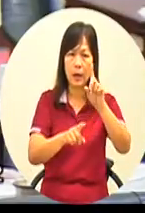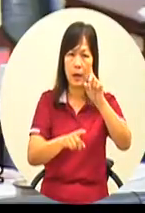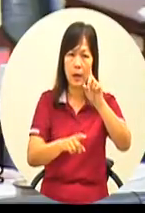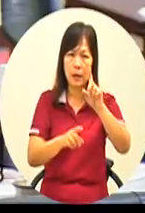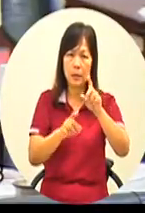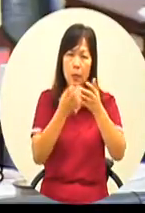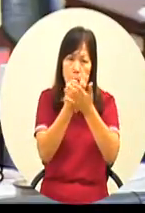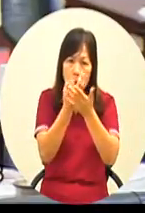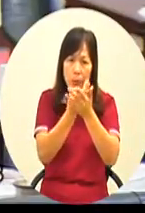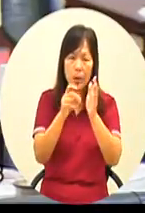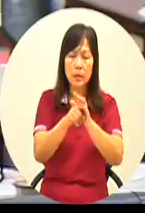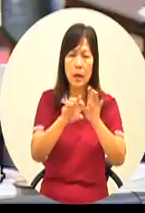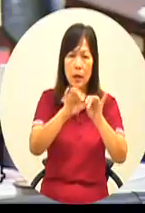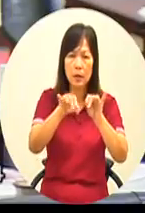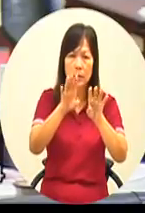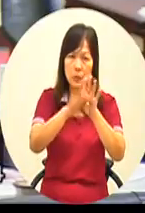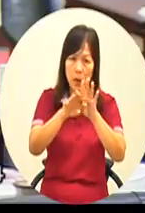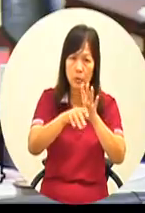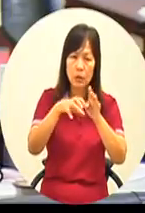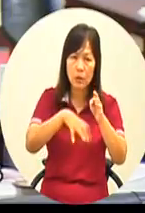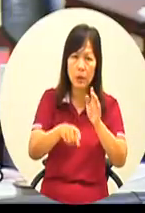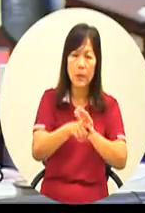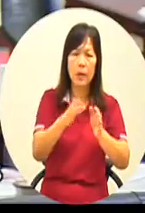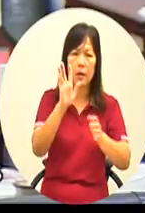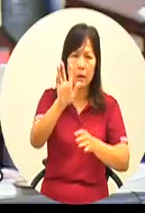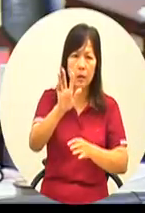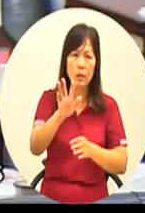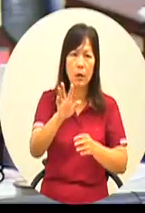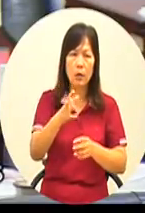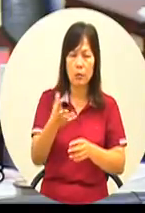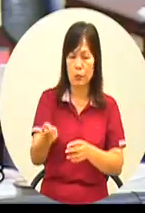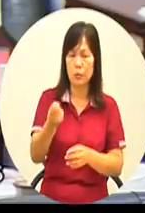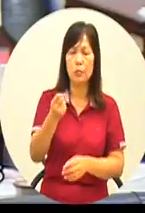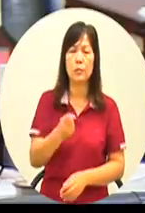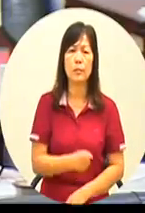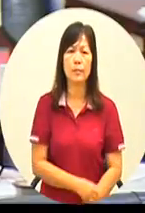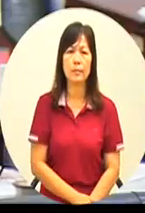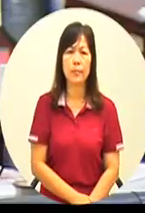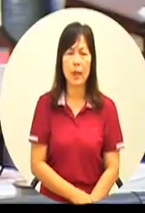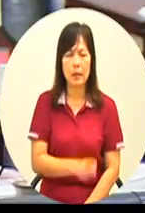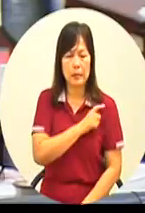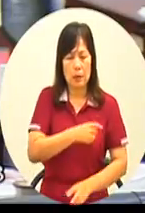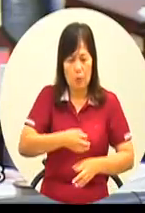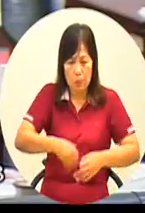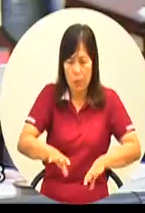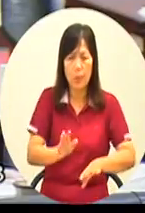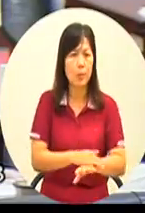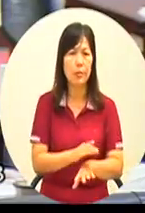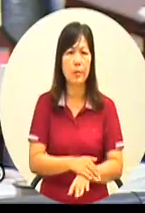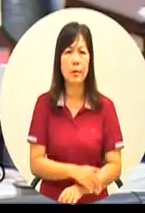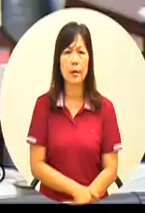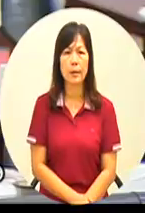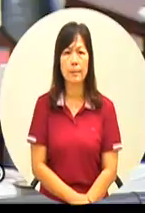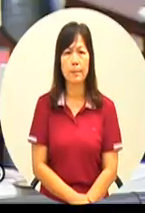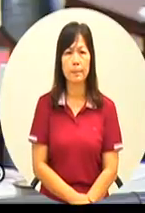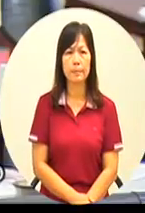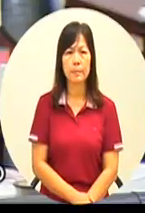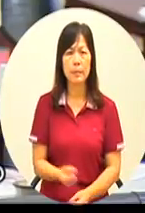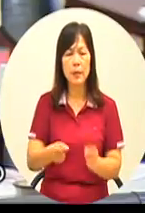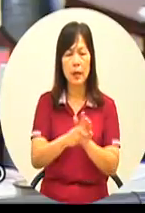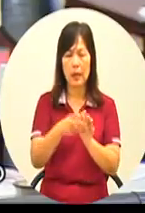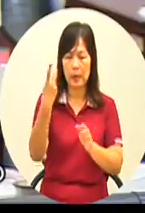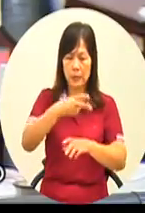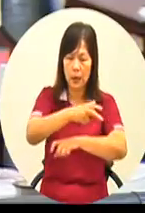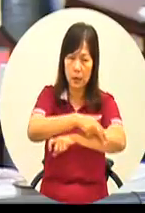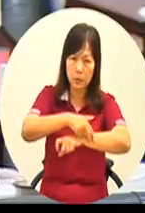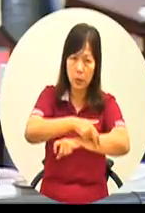价税的部分可以享有这样的一个权益，不会丧失。那另外呢，像有一些从化地区呢，